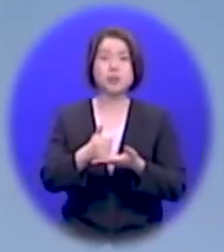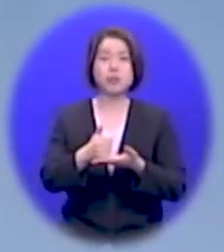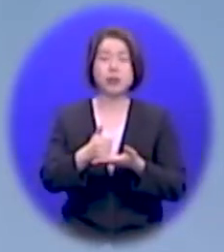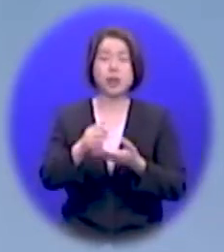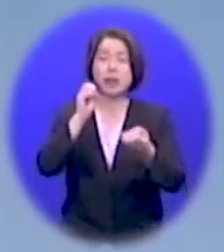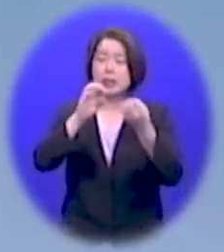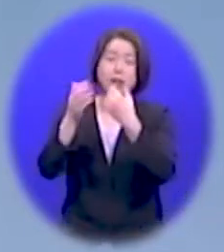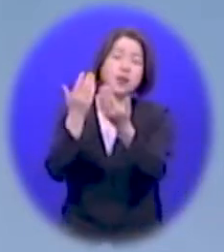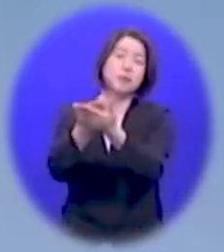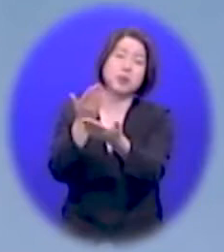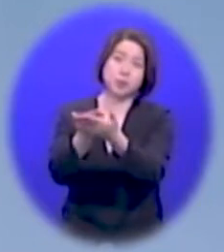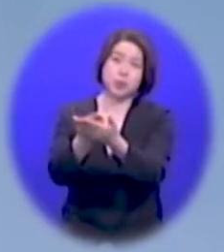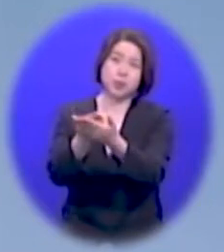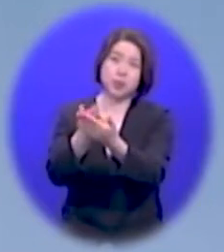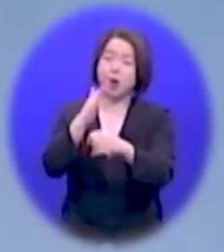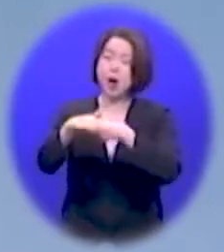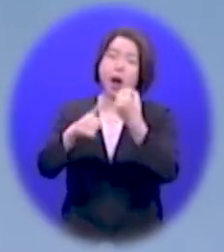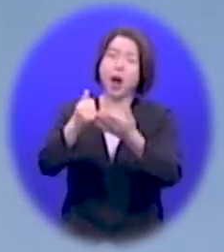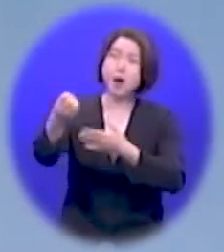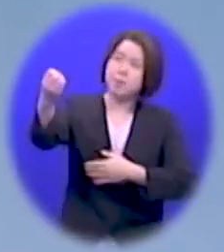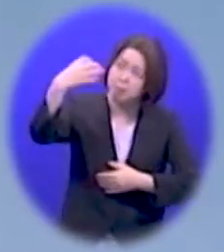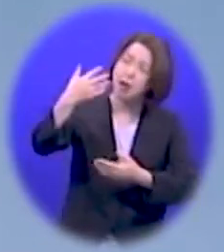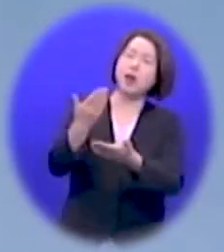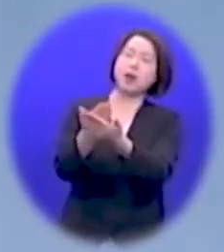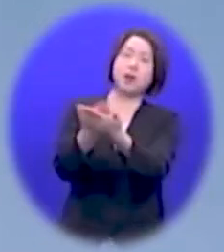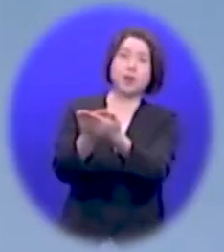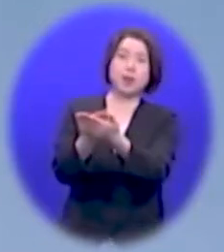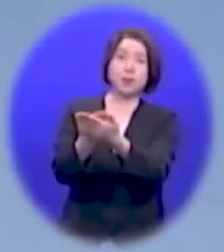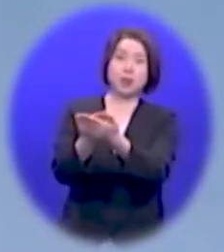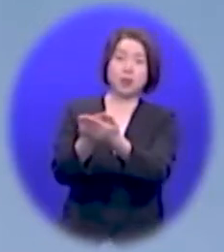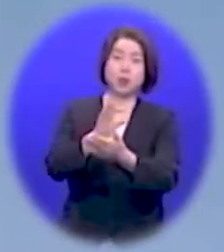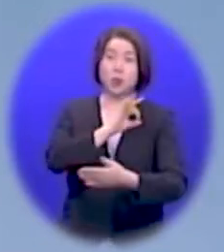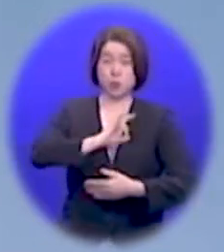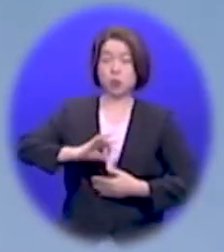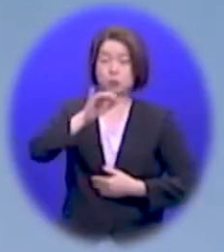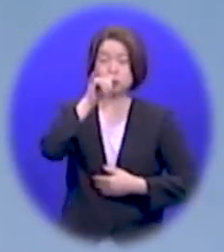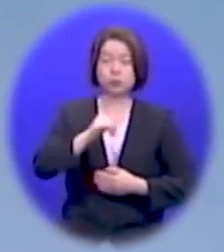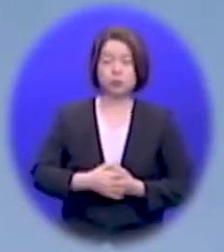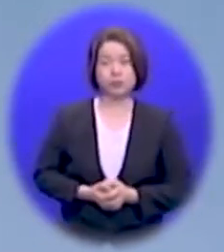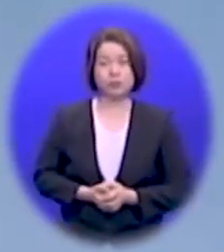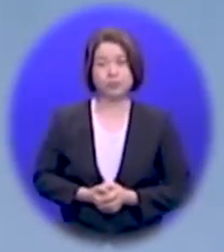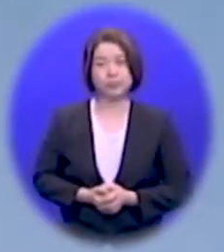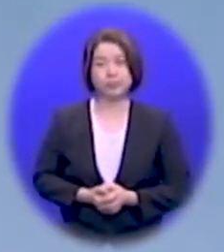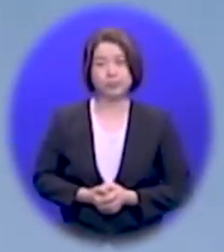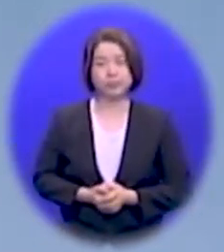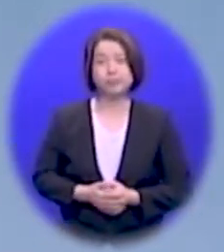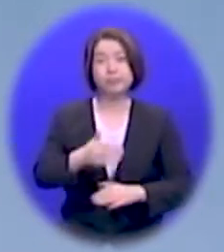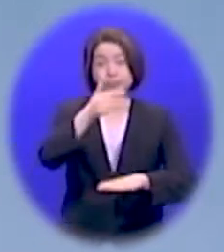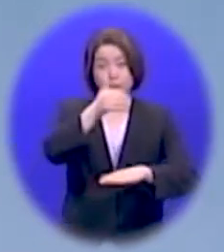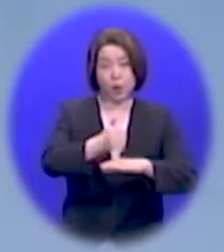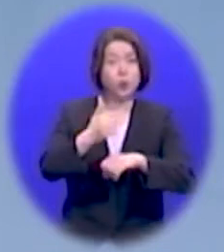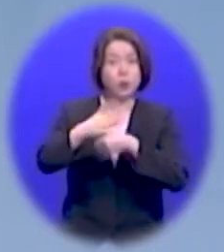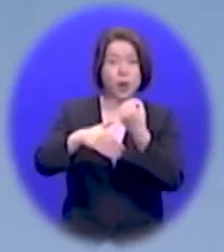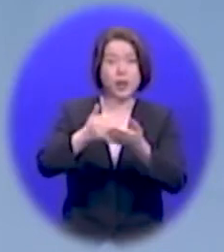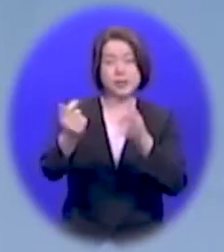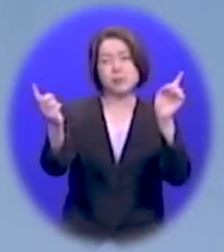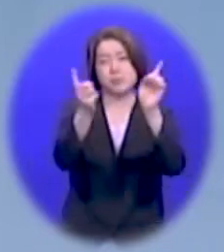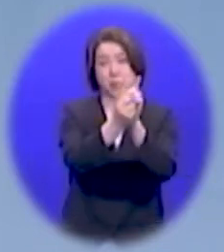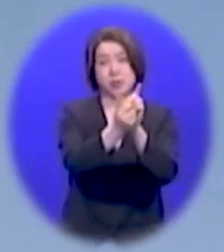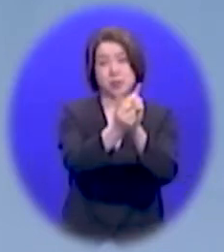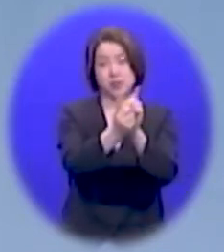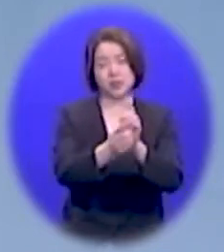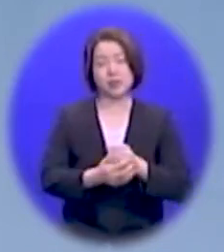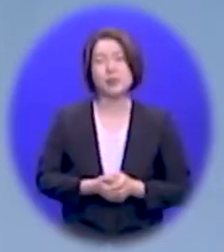대답해주세요 하나님 좀 말 좀 해주세요 욕도 그래 썼습니다 결국은 하나님을 만났죠